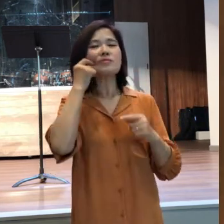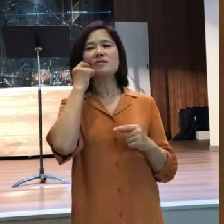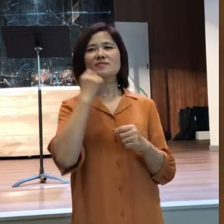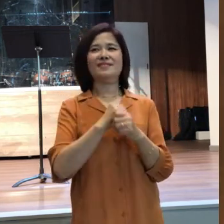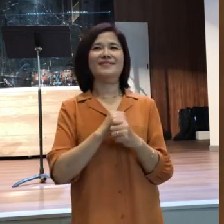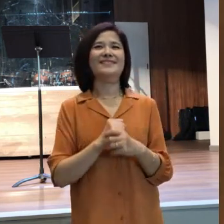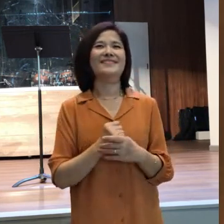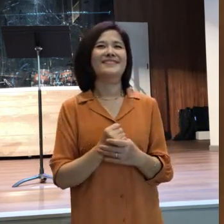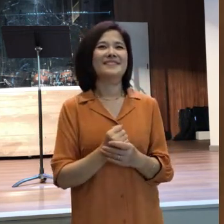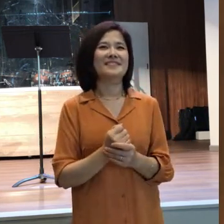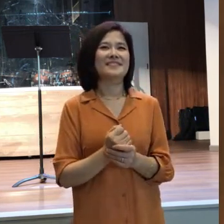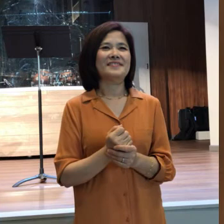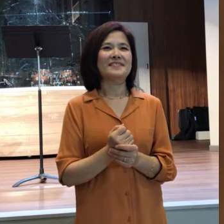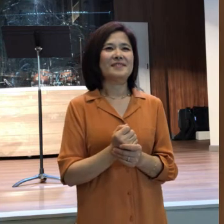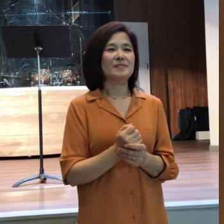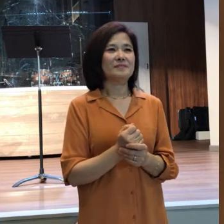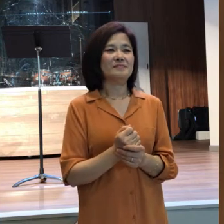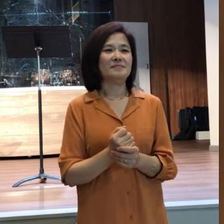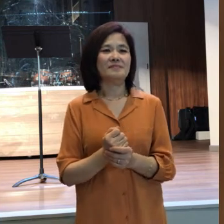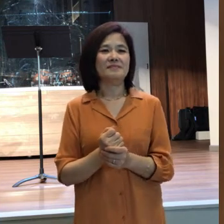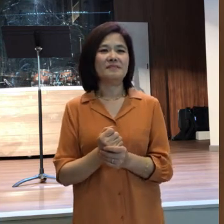했어요.